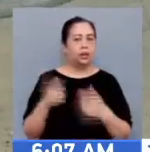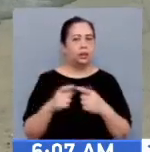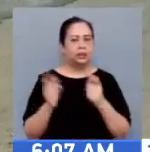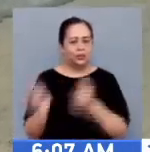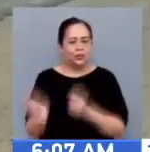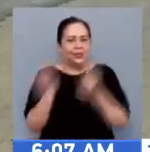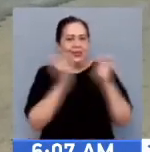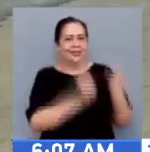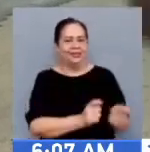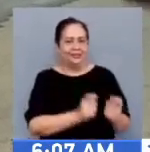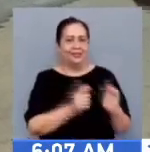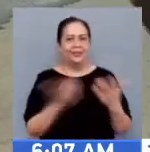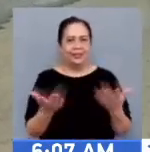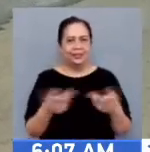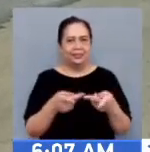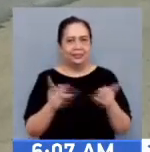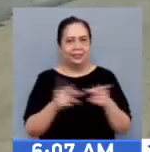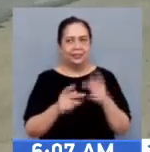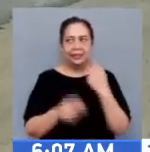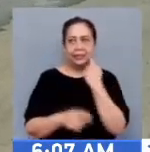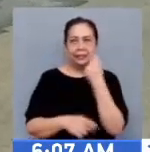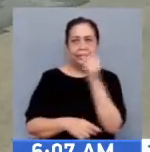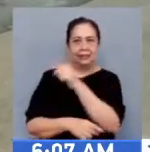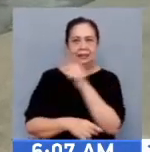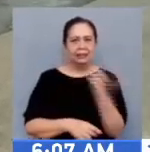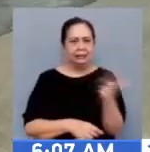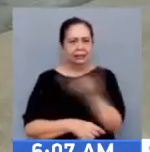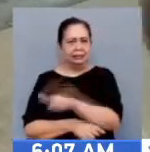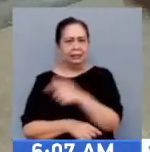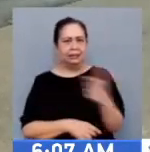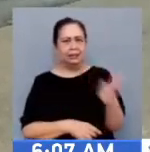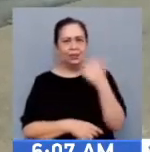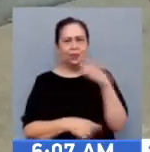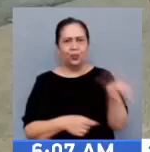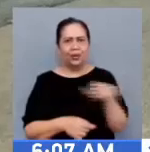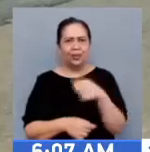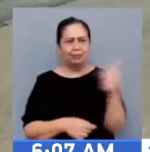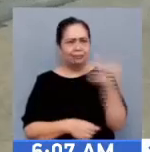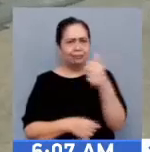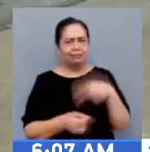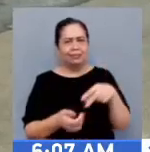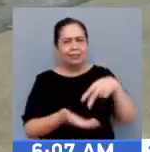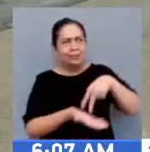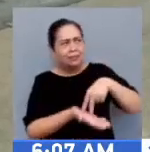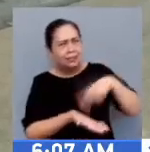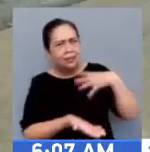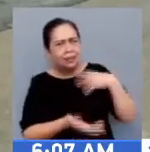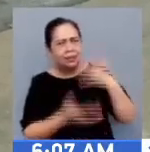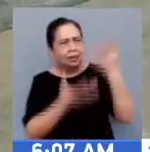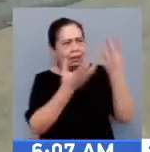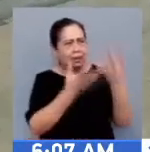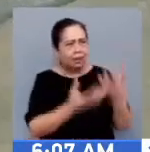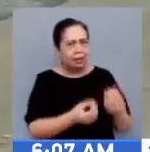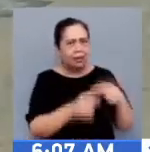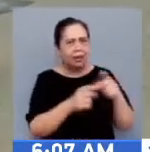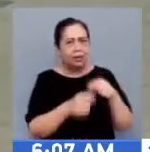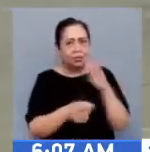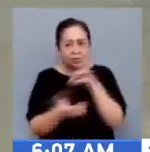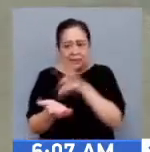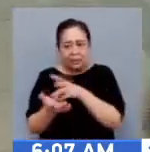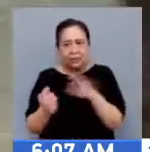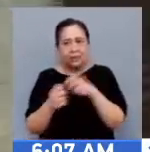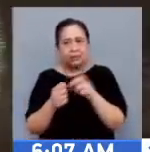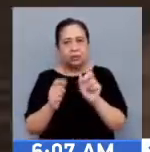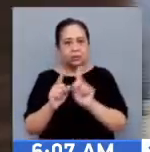fact. Dahil sa palipat-lipat din yung mga pasahero, no, nawawala sila doon sa mismong sakayan dahil inuunahan na po